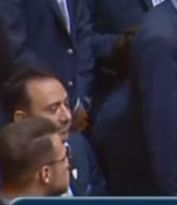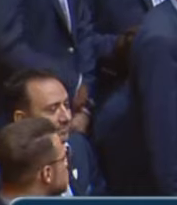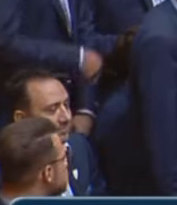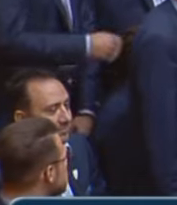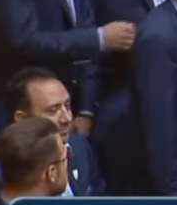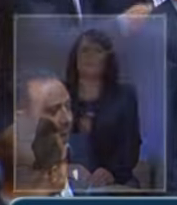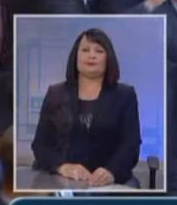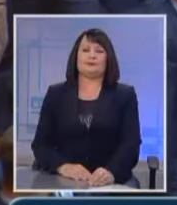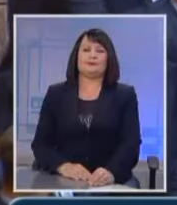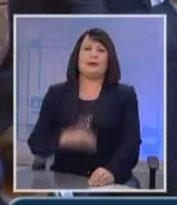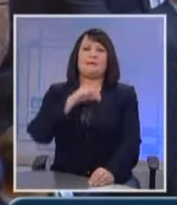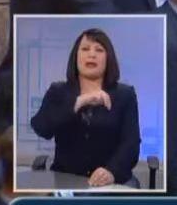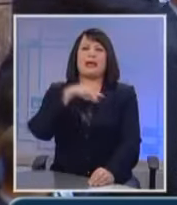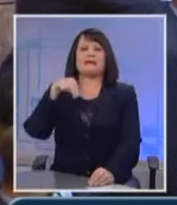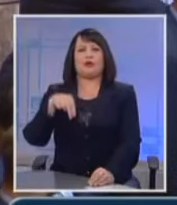Νικόπουλος Μιχάλης,